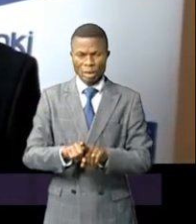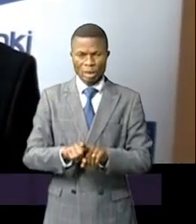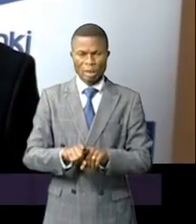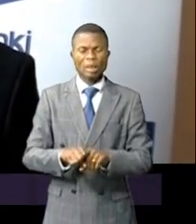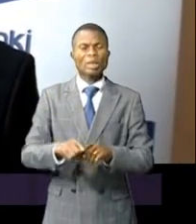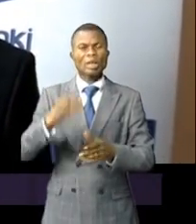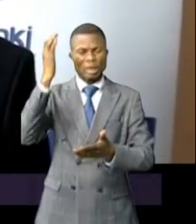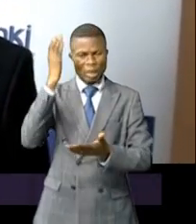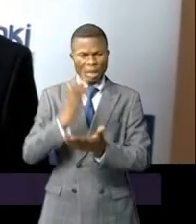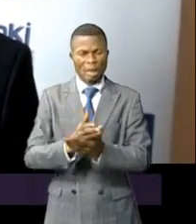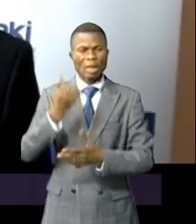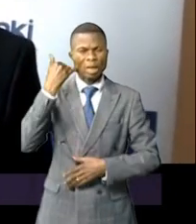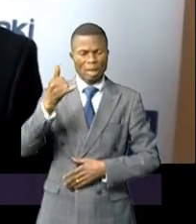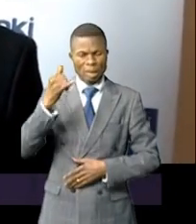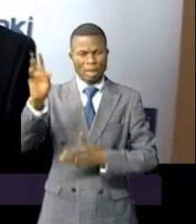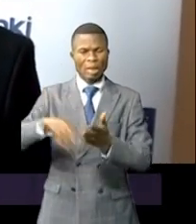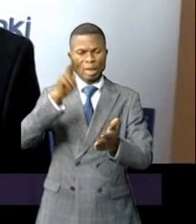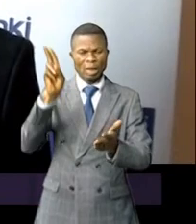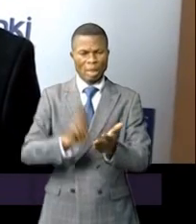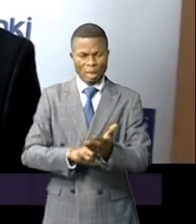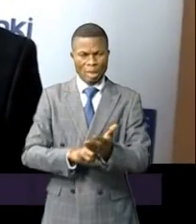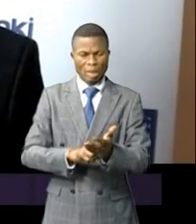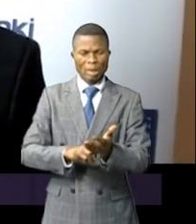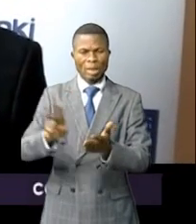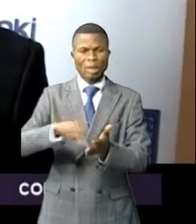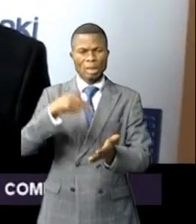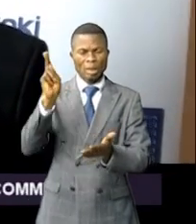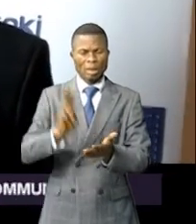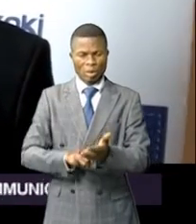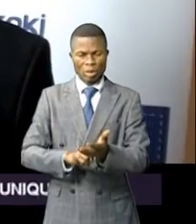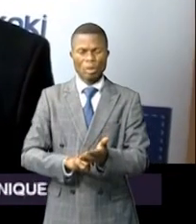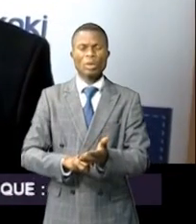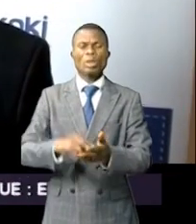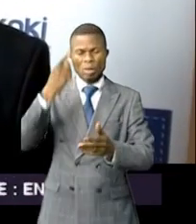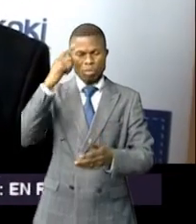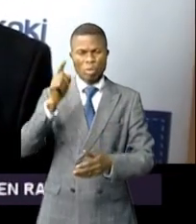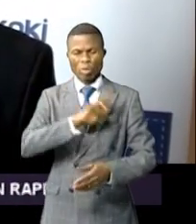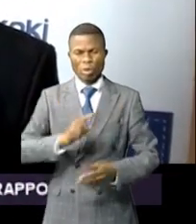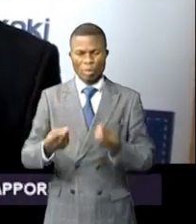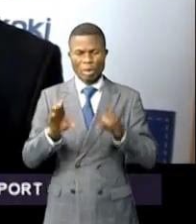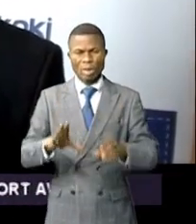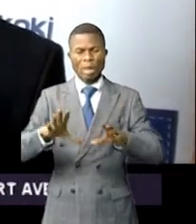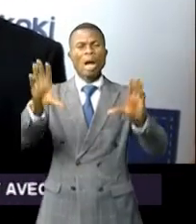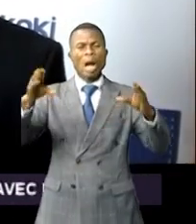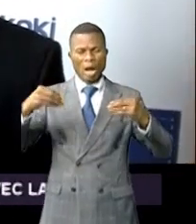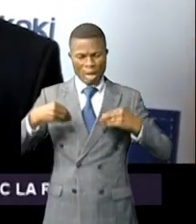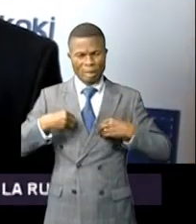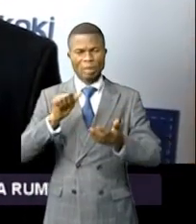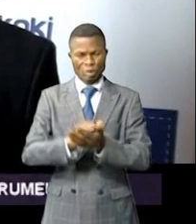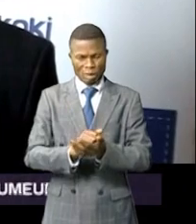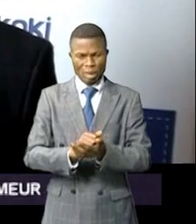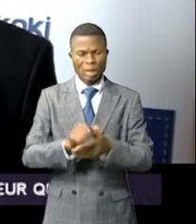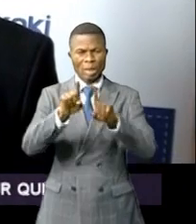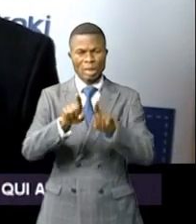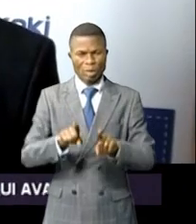l'appellent, c'est un protocole ou un traité international que la République démocratique du Congo a ratifié sans réserve